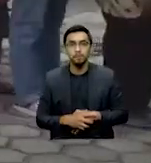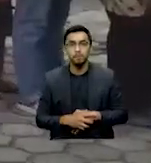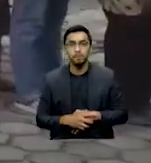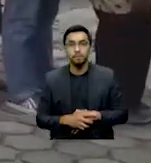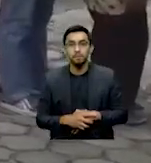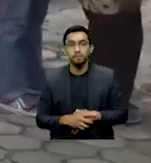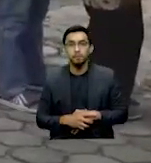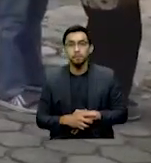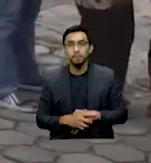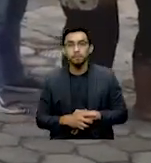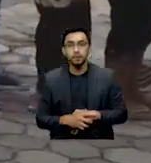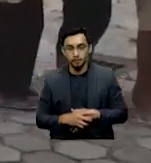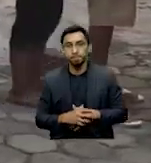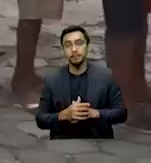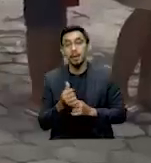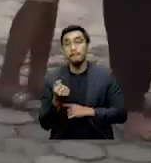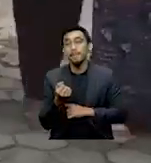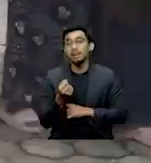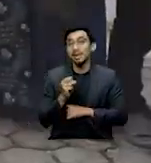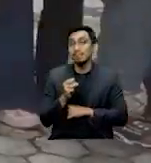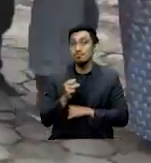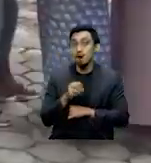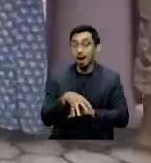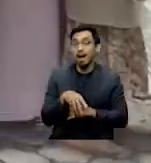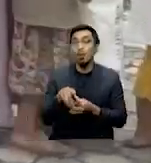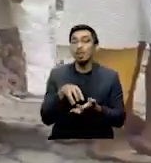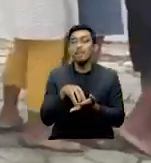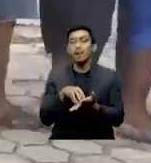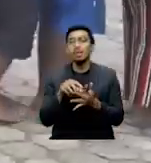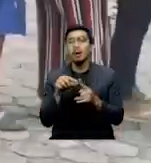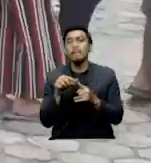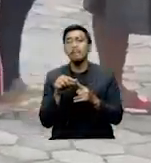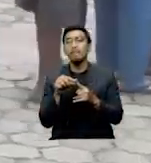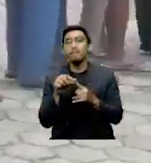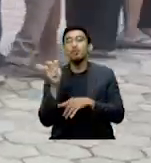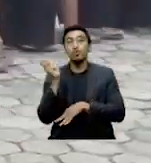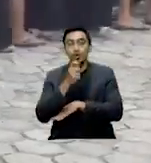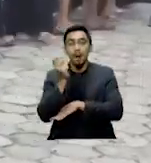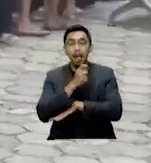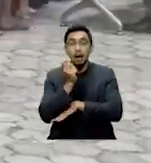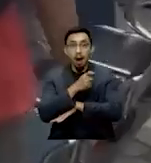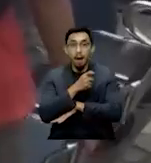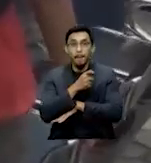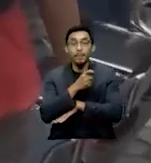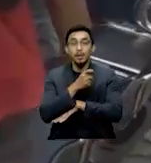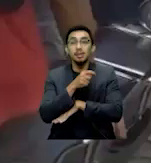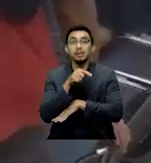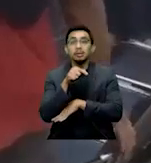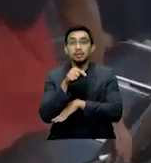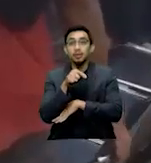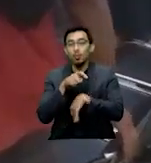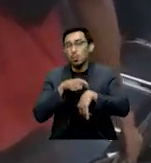Antrian panjang juga terjadi dalam operasi pasar murah di Purbalingga, Jawa Tengah yang didominasi mama. Hanya dalam waktu 20 menit, 2 ton